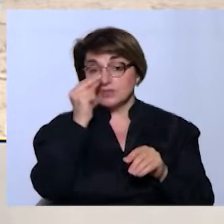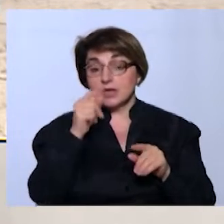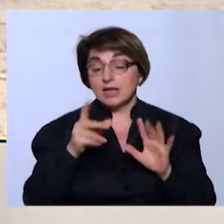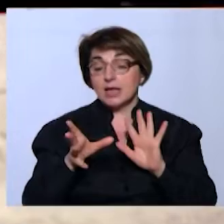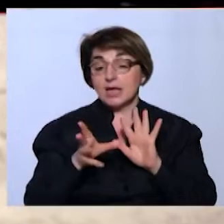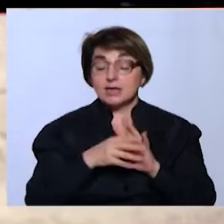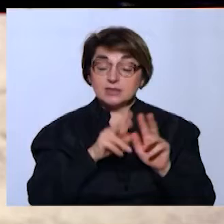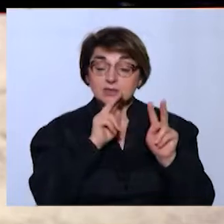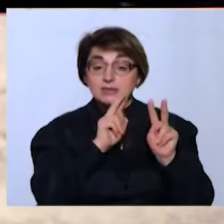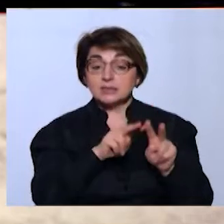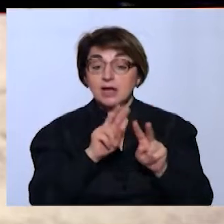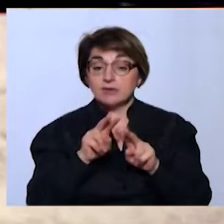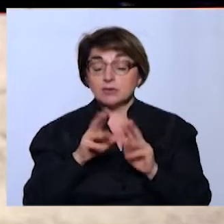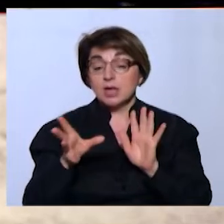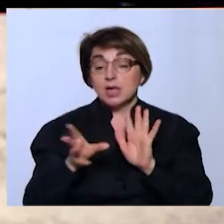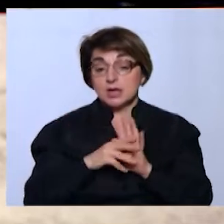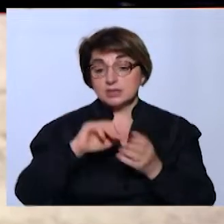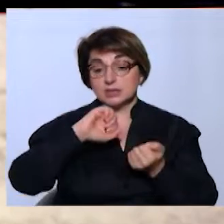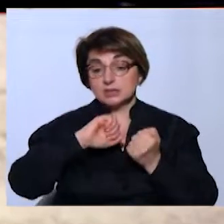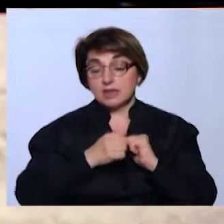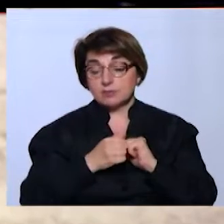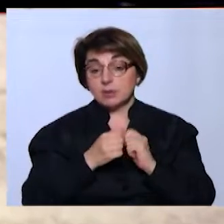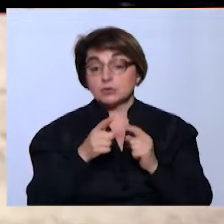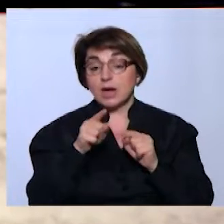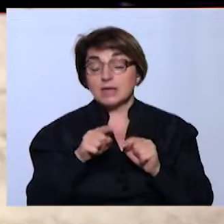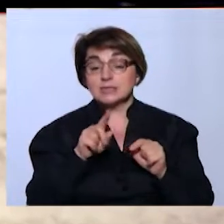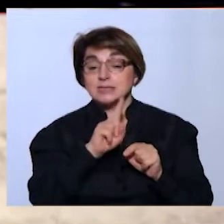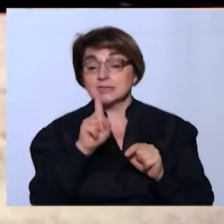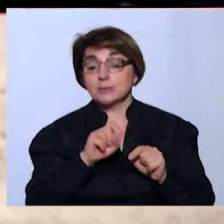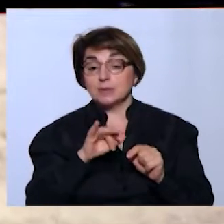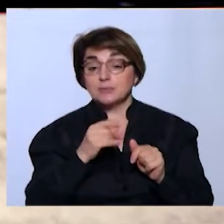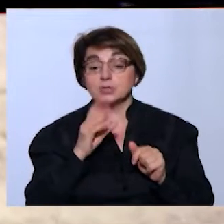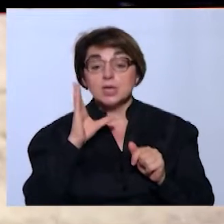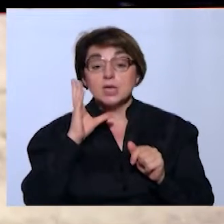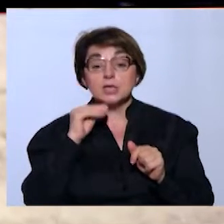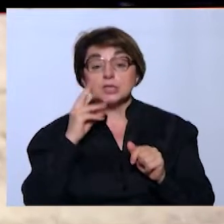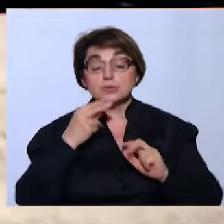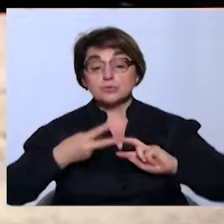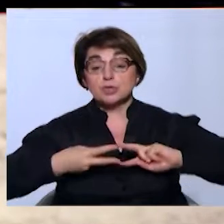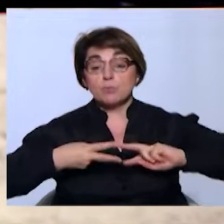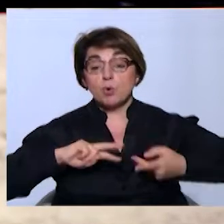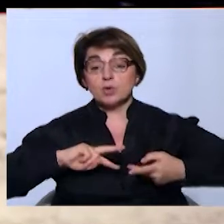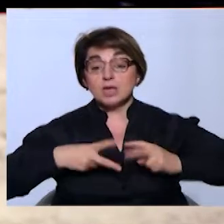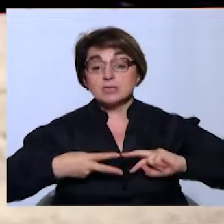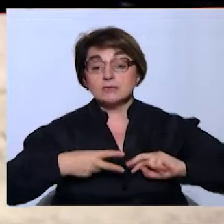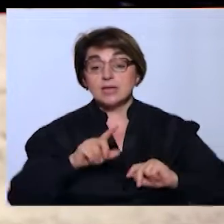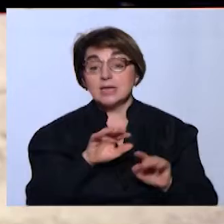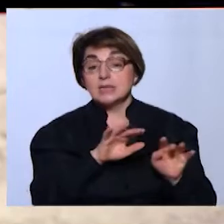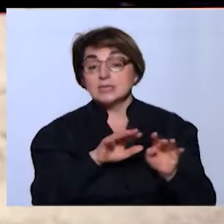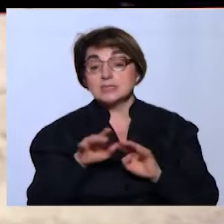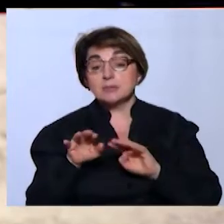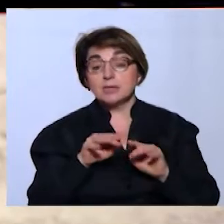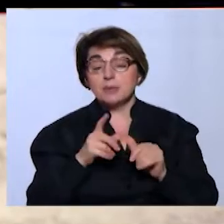ერთად დავაკვირდეთ, ერთად დავიმახსოვროთ. ასეთ ზმნებს რიცხვში მონაცვლე ზმნები ქვია. Ანუ